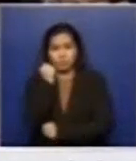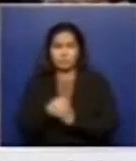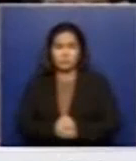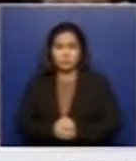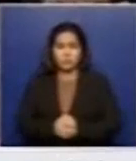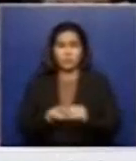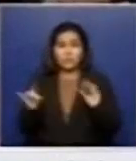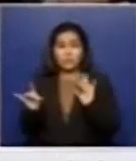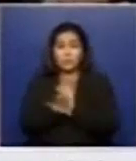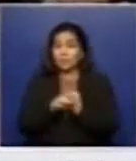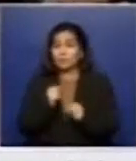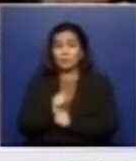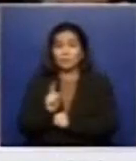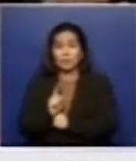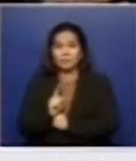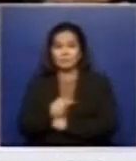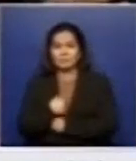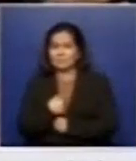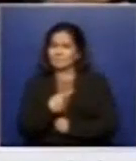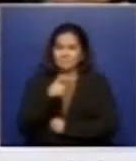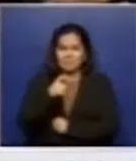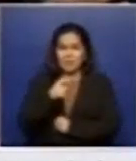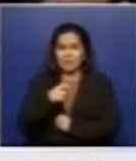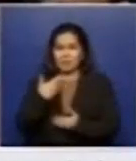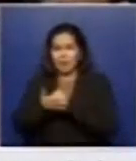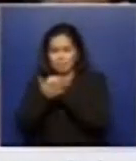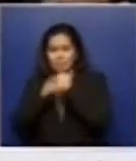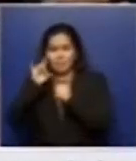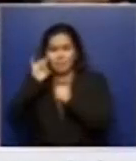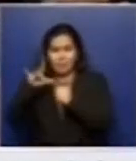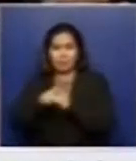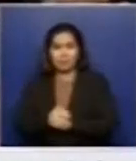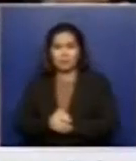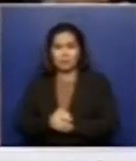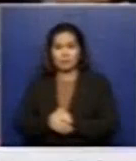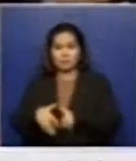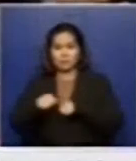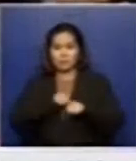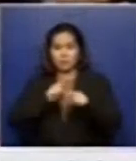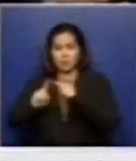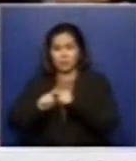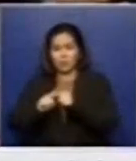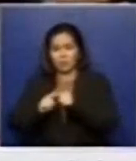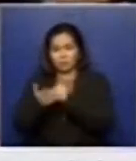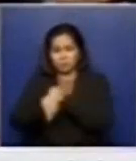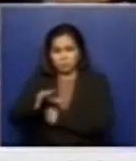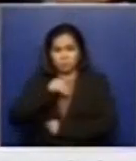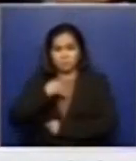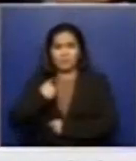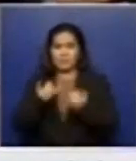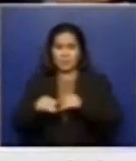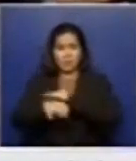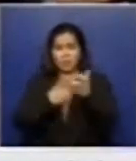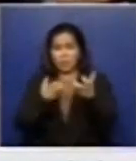สุดท้ายทำอะไรครับค้ายาบ้าวันนี้ยาบ้าเต็มบ้านเต็มเมืองลูกหลานติดยาบ้าเขาบอกลักเล็กขโมยน้อยหมด